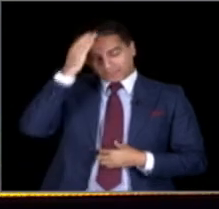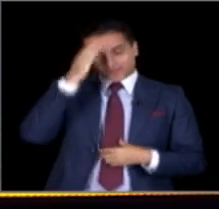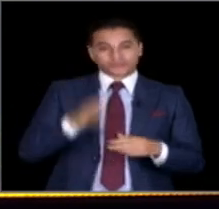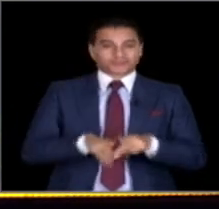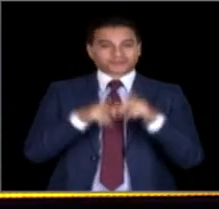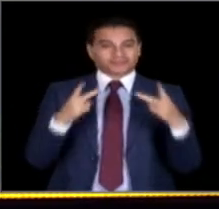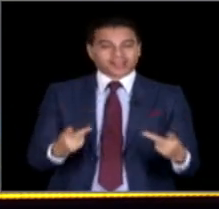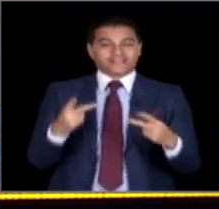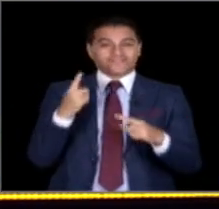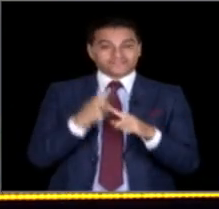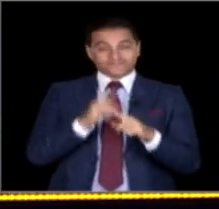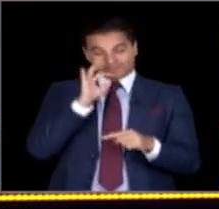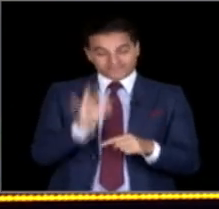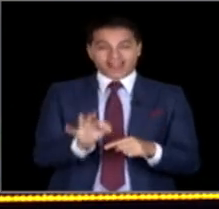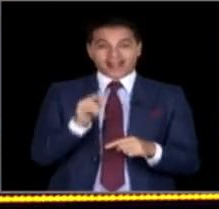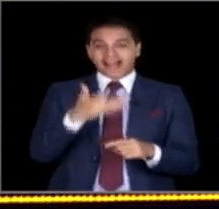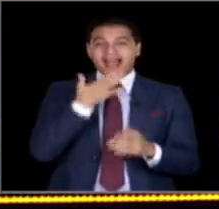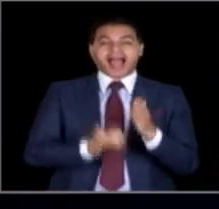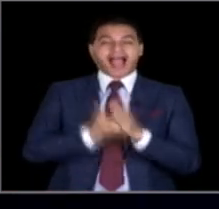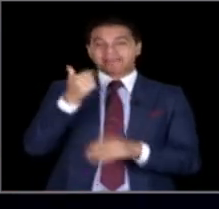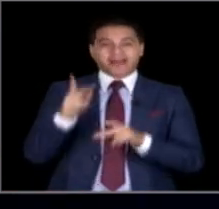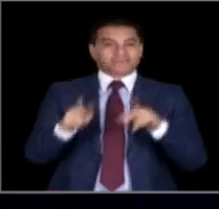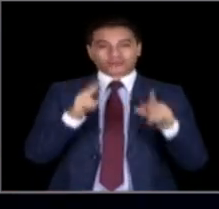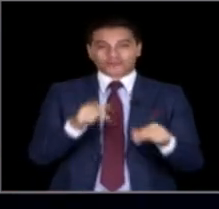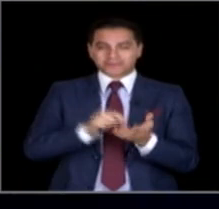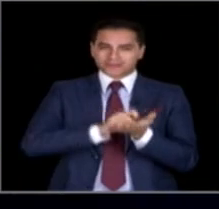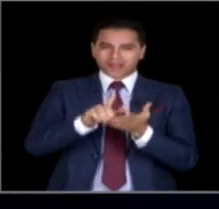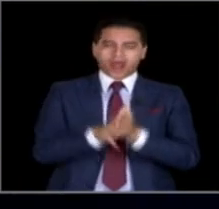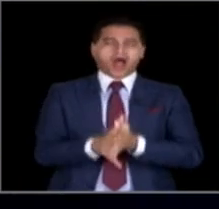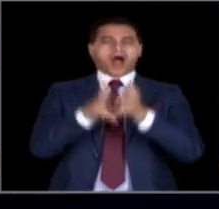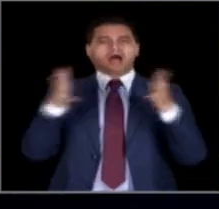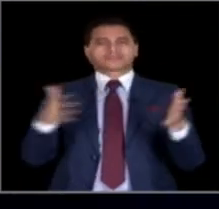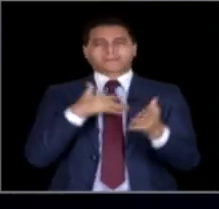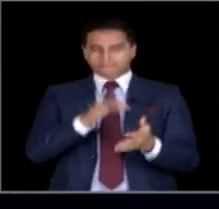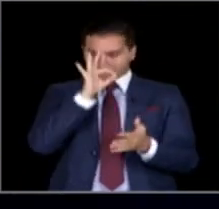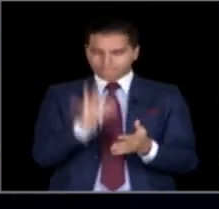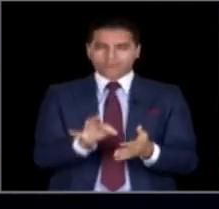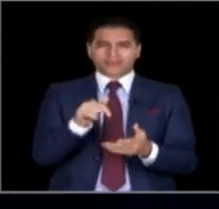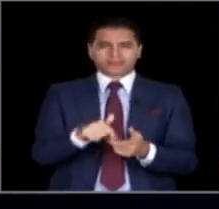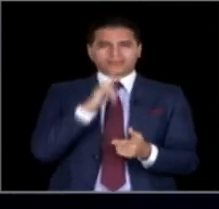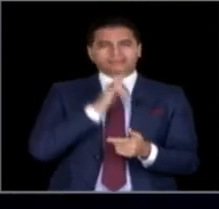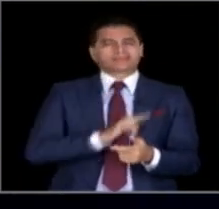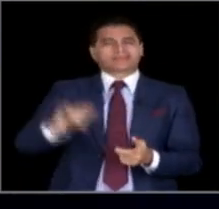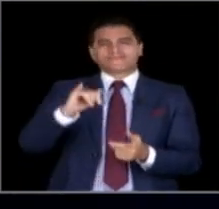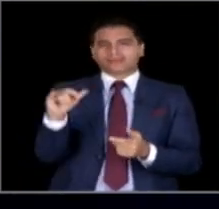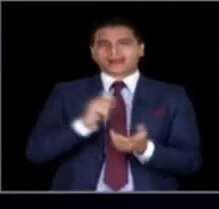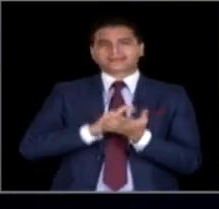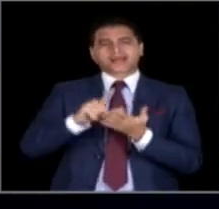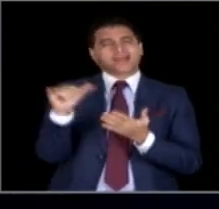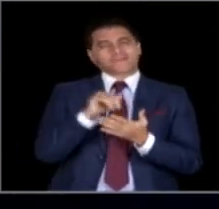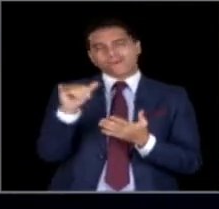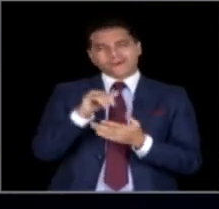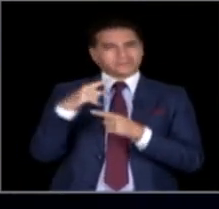العباقرة قادرون باختلاف فعلا بيبقى أجمل موسم. رسالة عظيمة مؤمن إنها هتفضل من أهم الرسائل